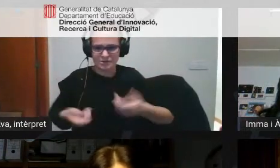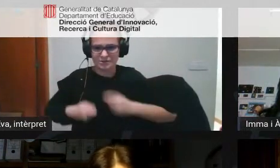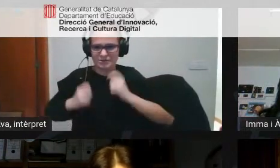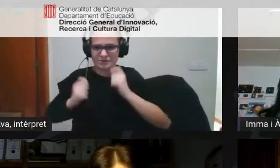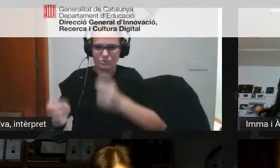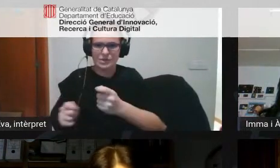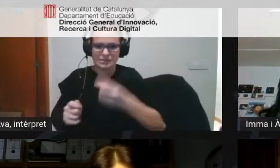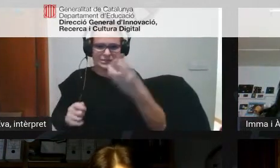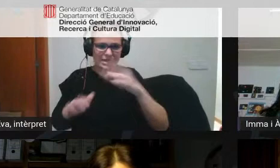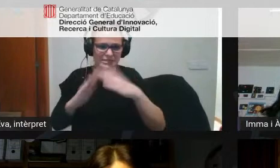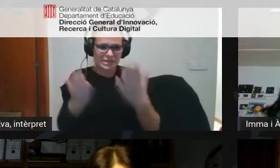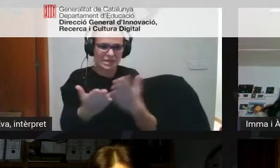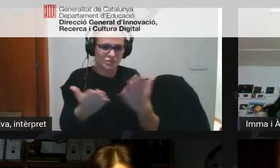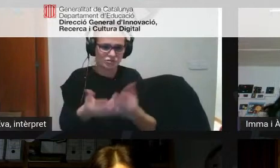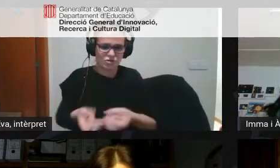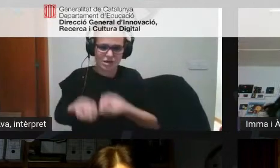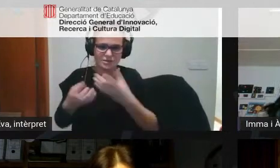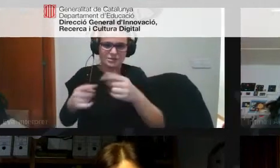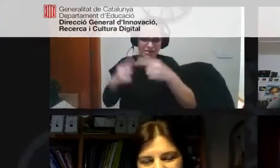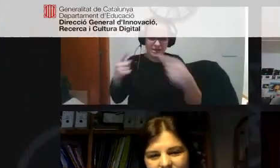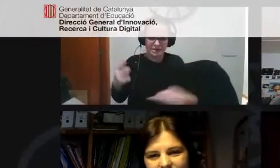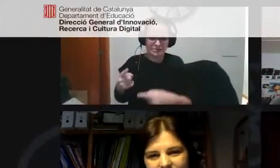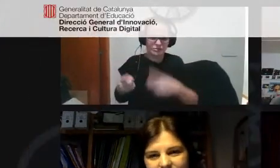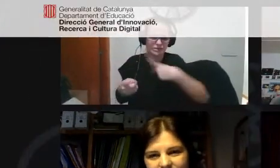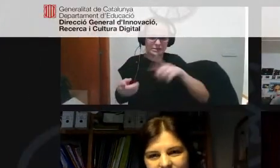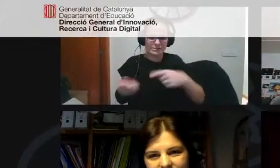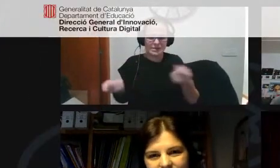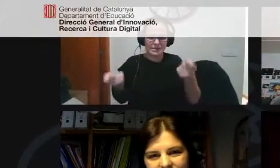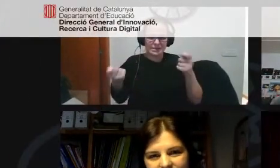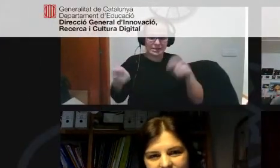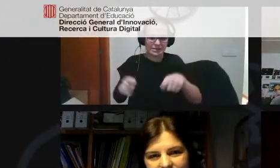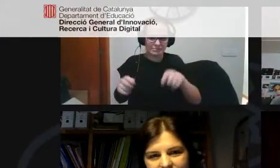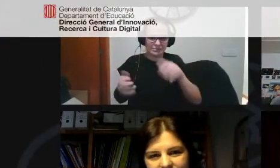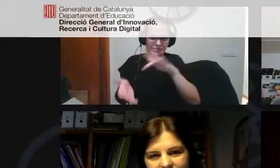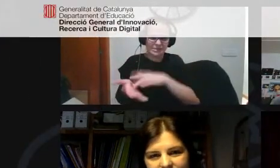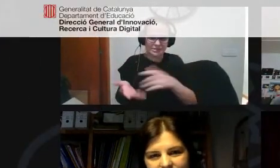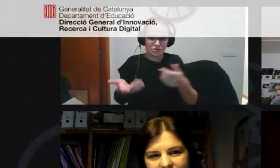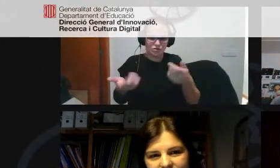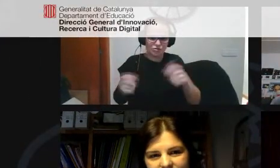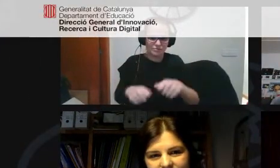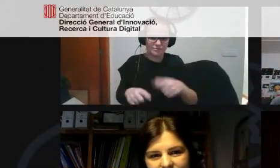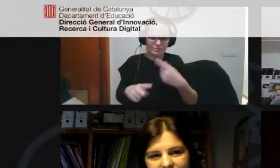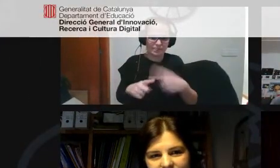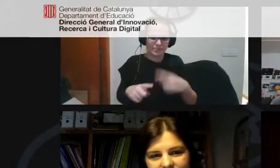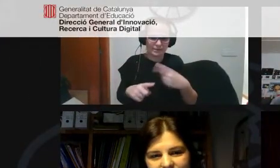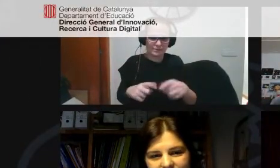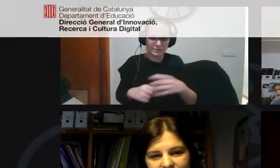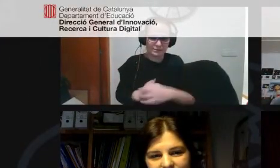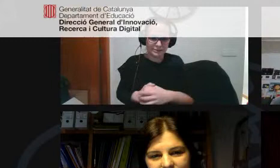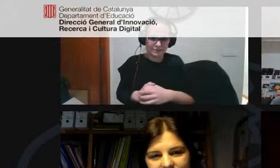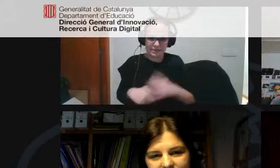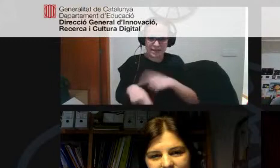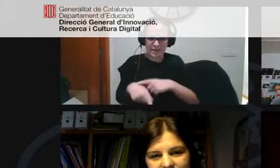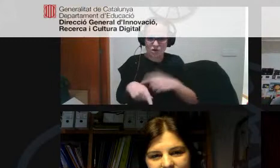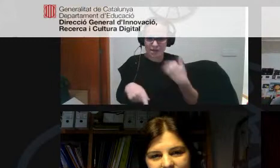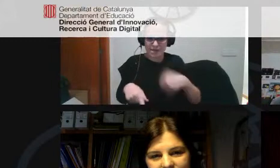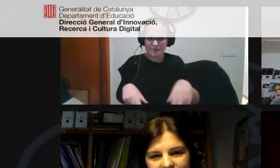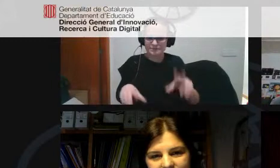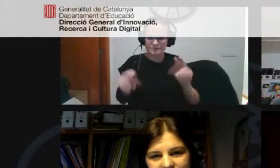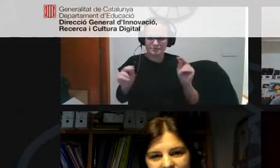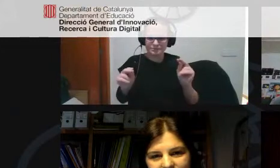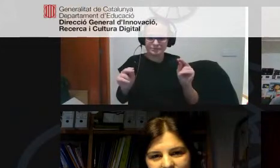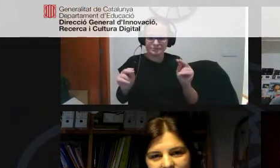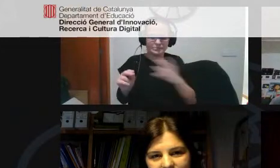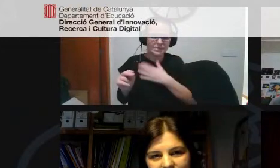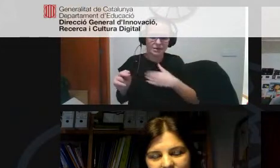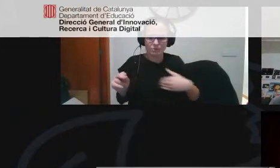les teses escoles nosaltres també anirem tancant la sessió perquè ja ja ens arriba l'hora diguéssim volíem ser més o